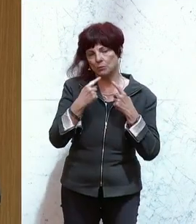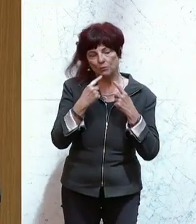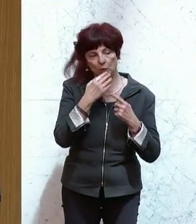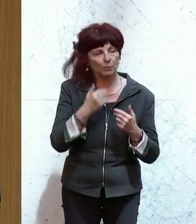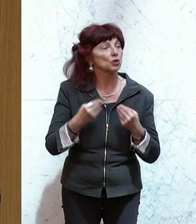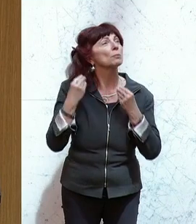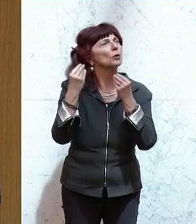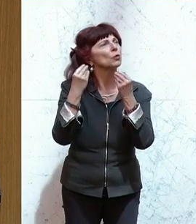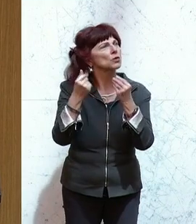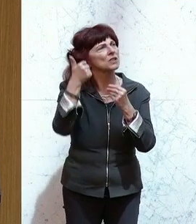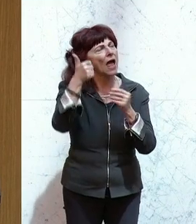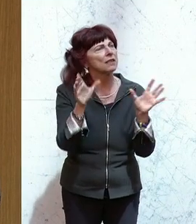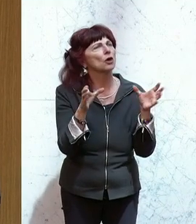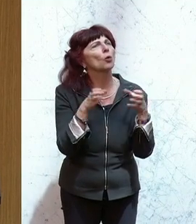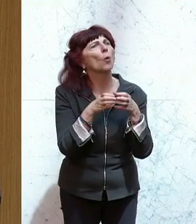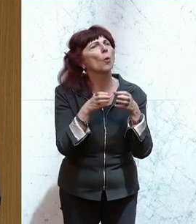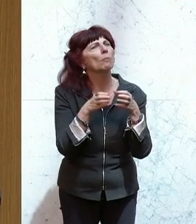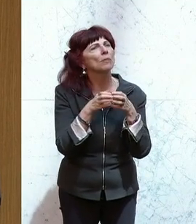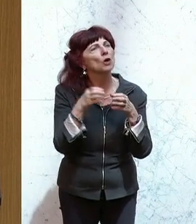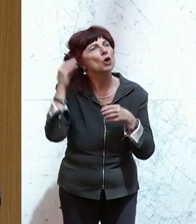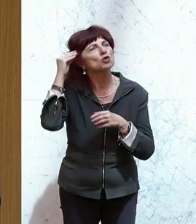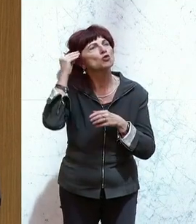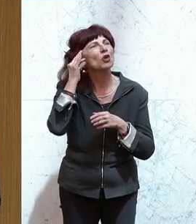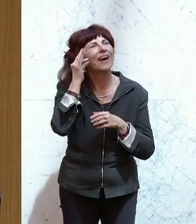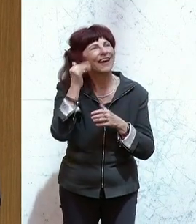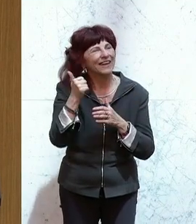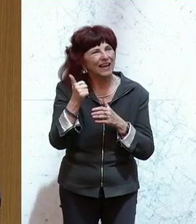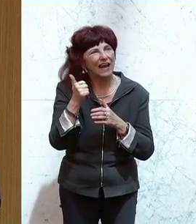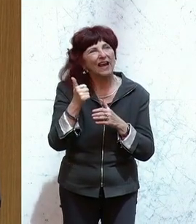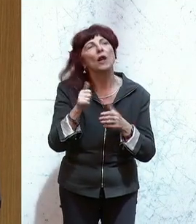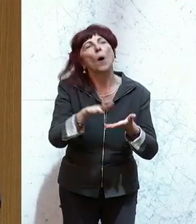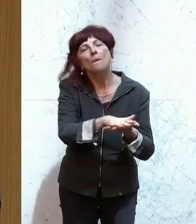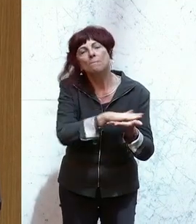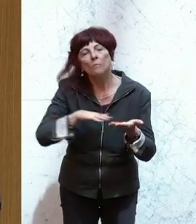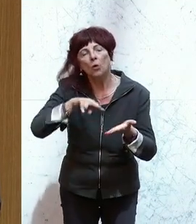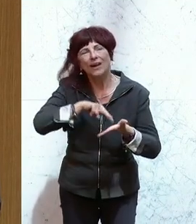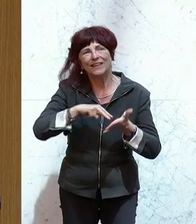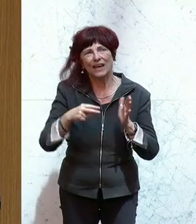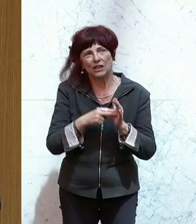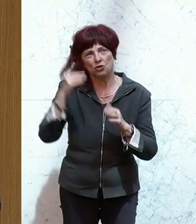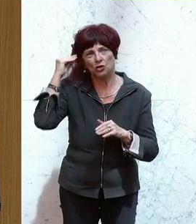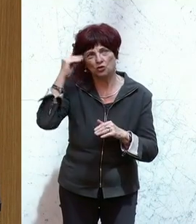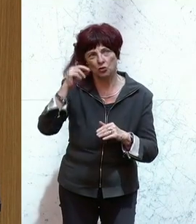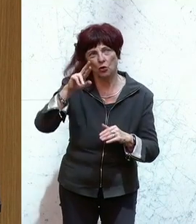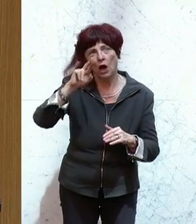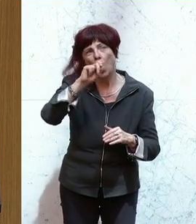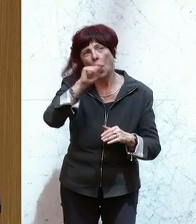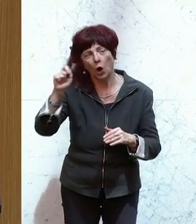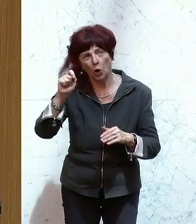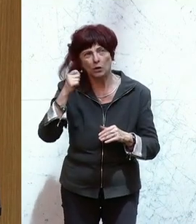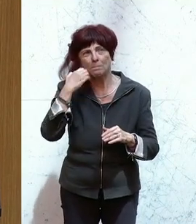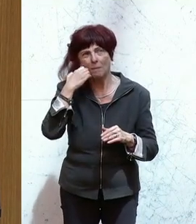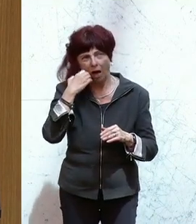gerne eine Gruppe von Schülerinnen und Schülern der Polytechnischen Schule Rottenmann aus dem Bezirk Liezen im Namen